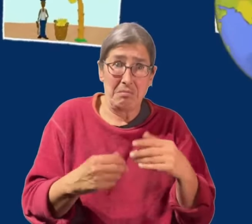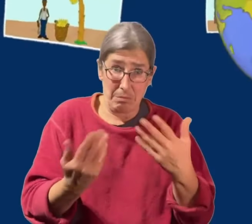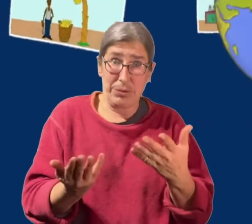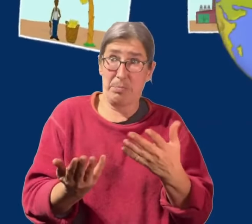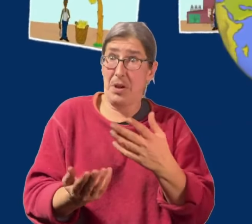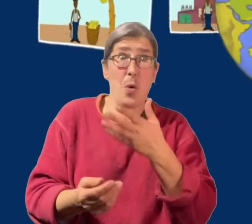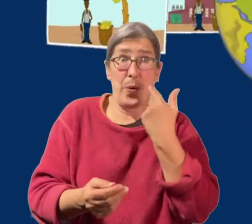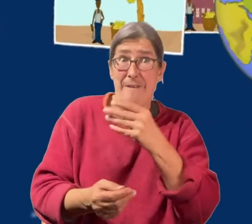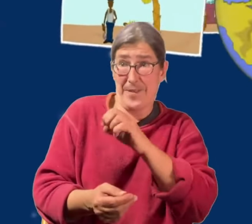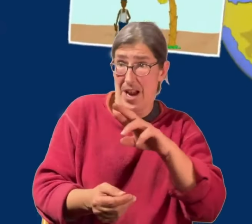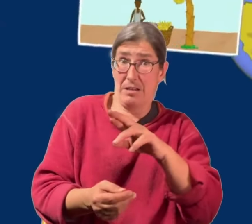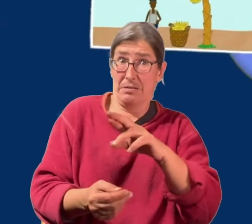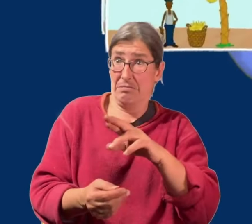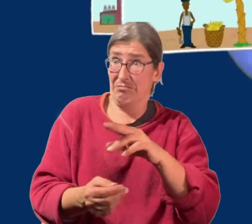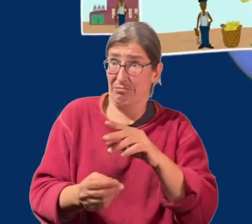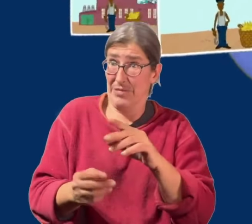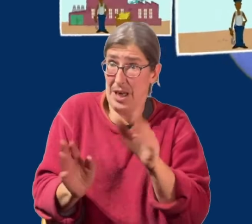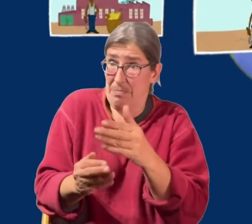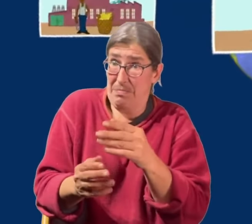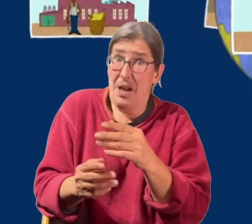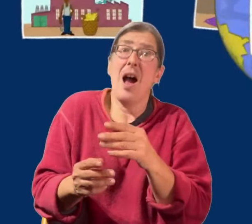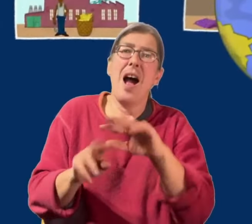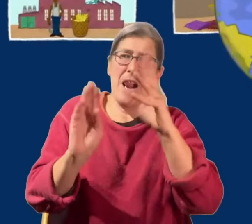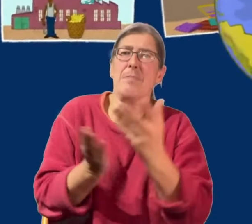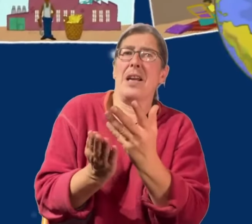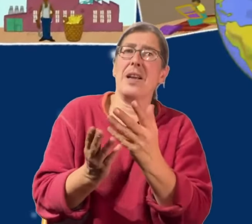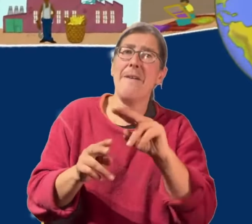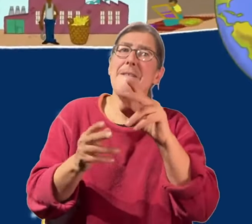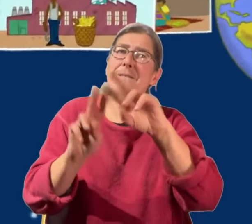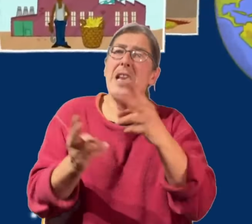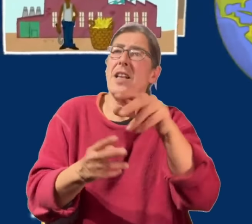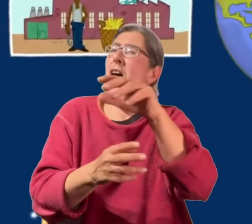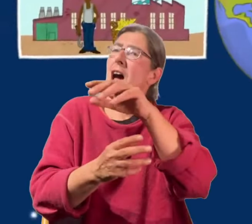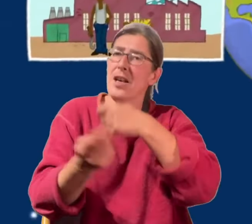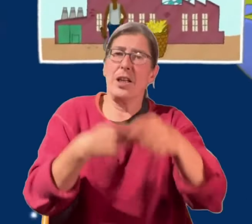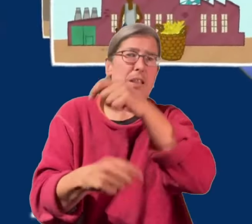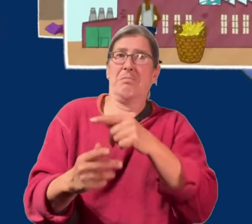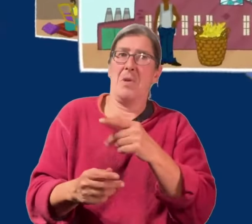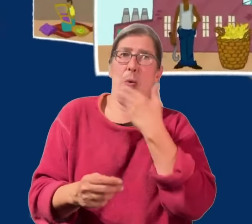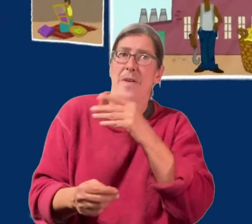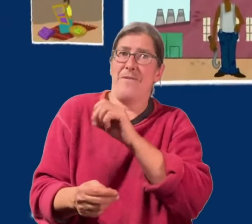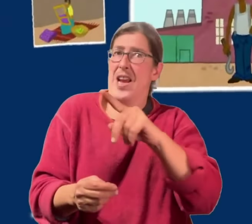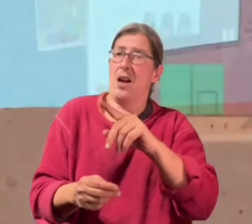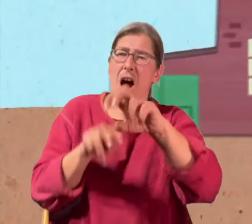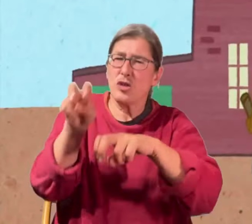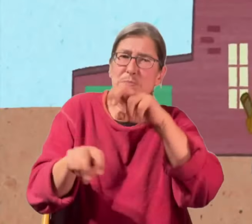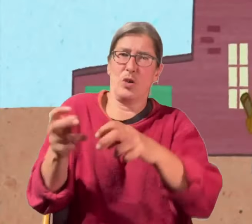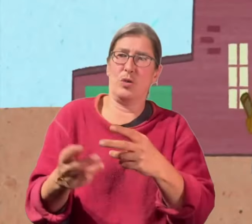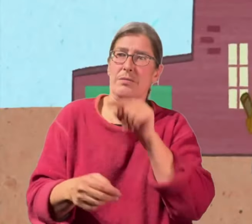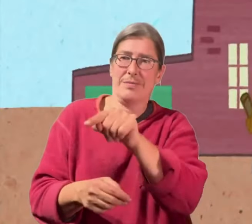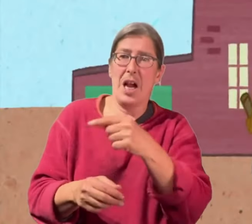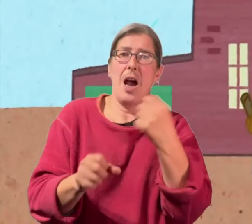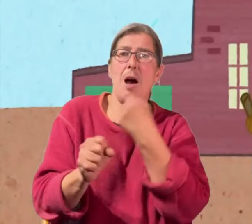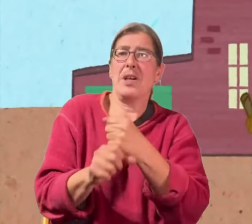fair zugeht? Leider ist das so, denn der allgemeine Welthandel ist sehr häufig ausbeuterisch. Dort